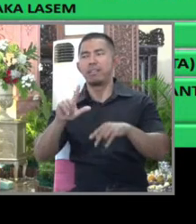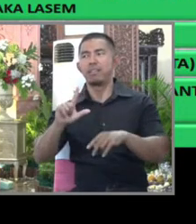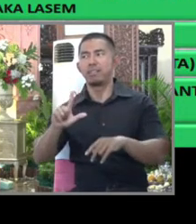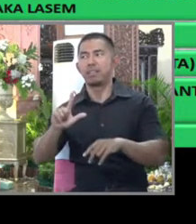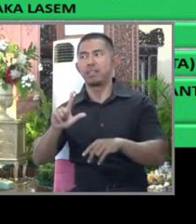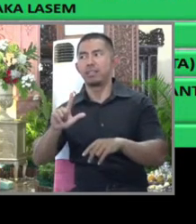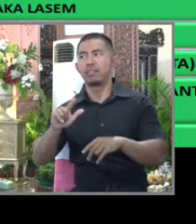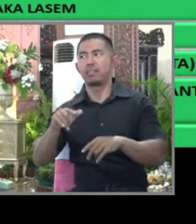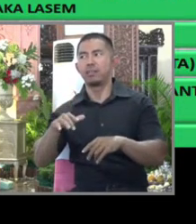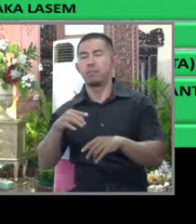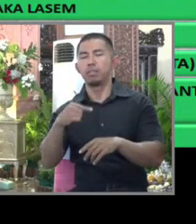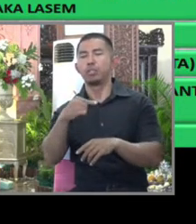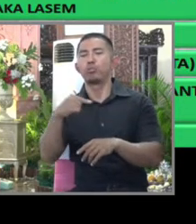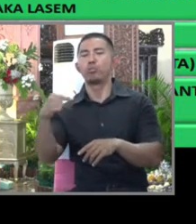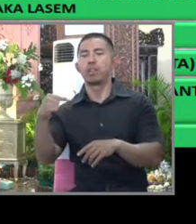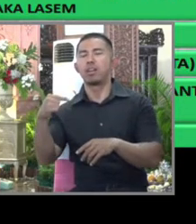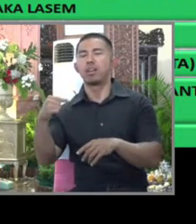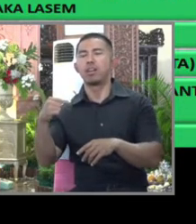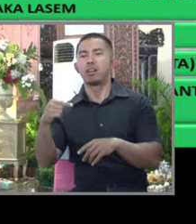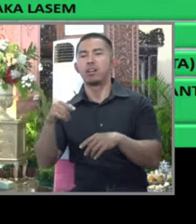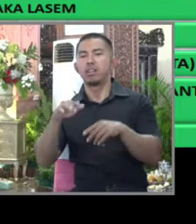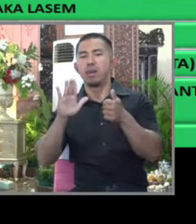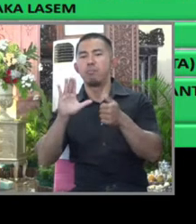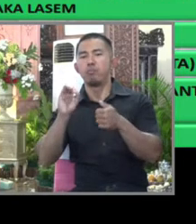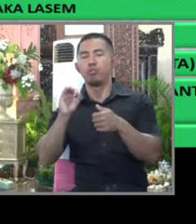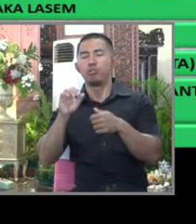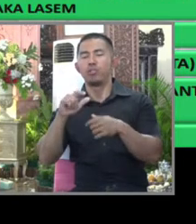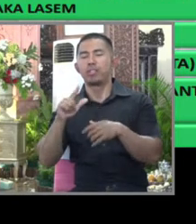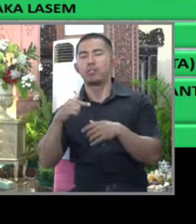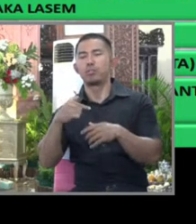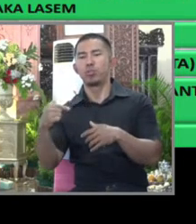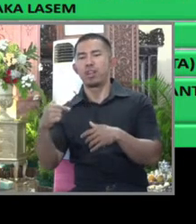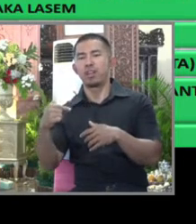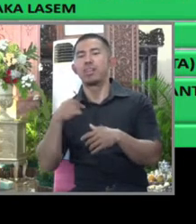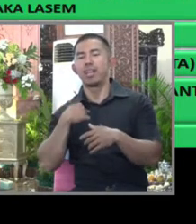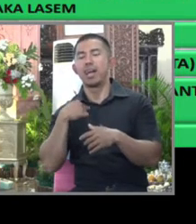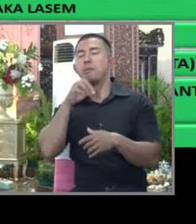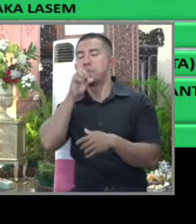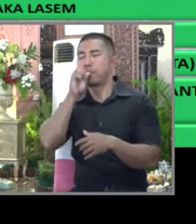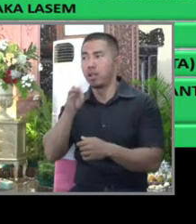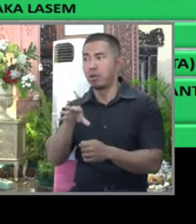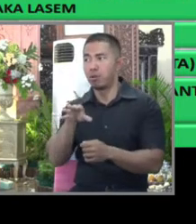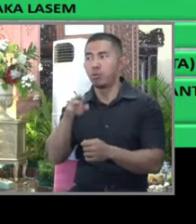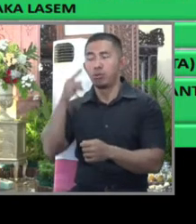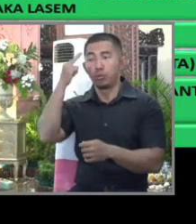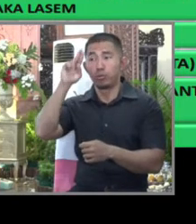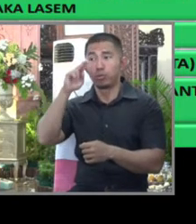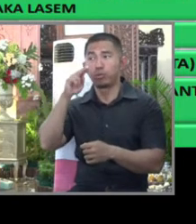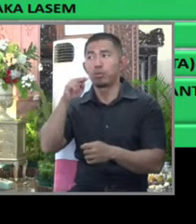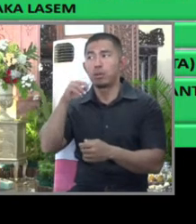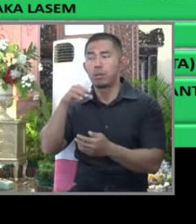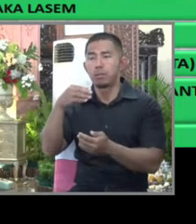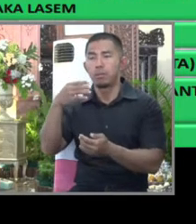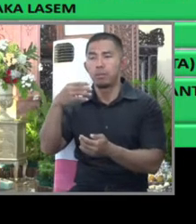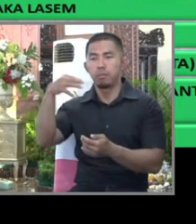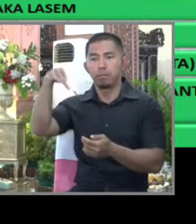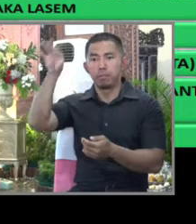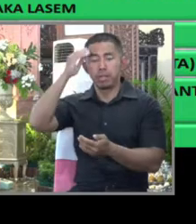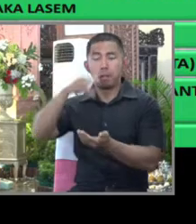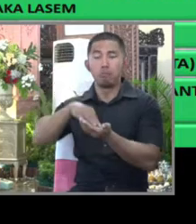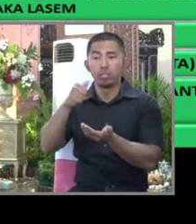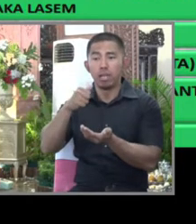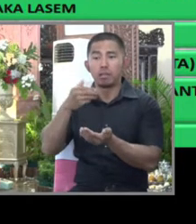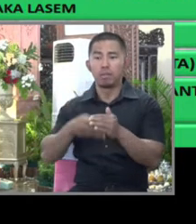masih kurang serat masih 60 lah ini saya sampaikan kepada perusak melalui pak